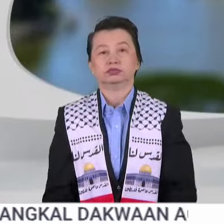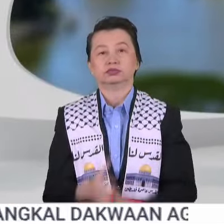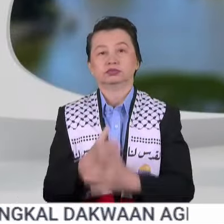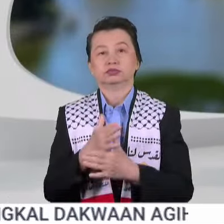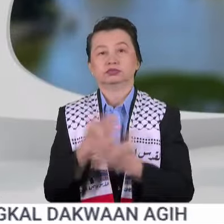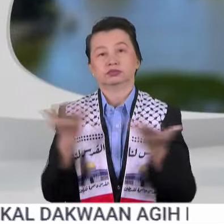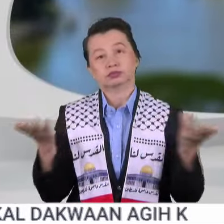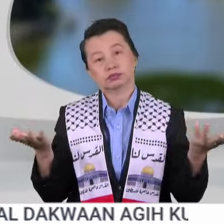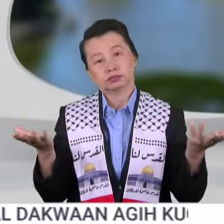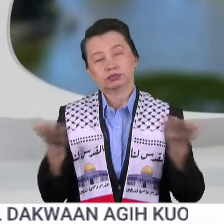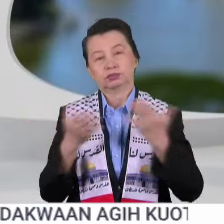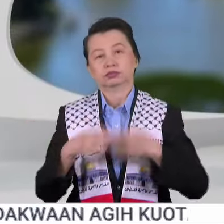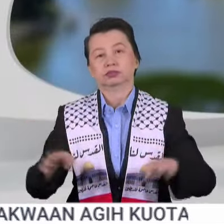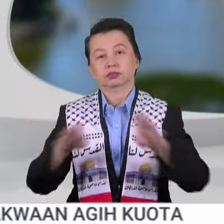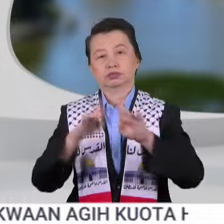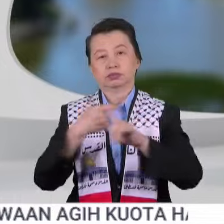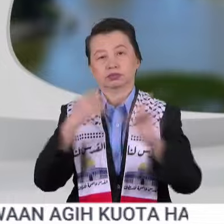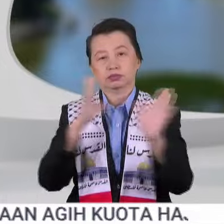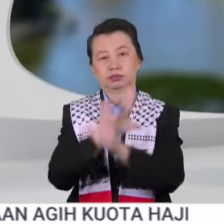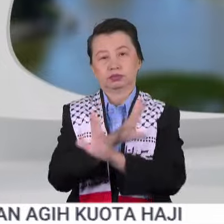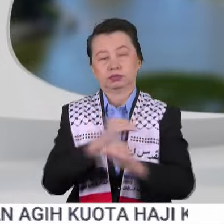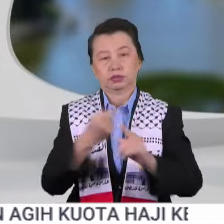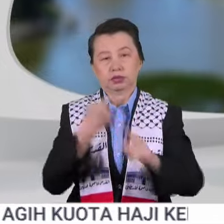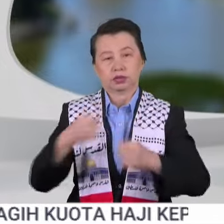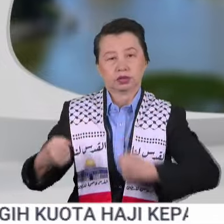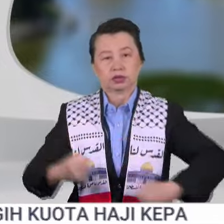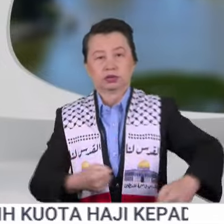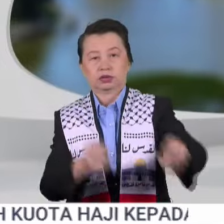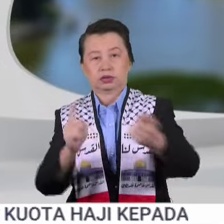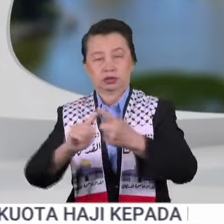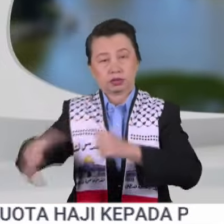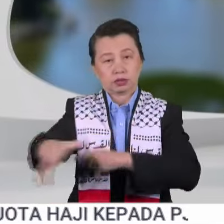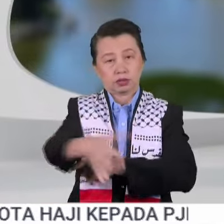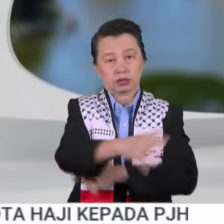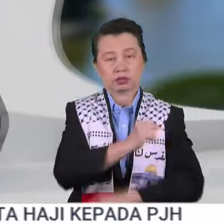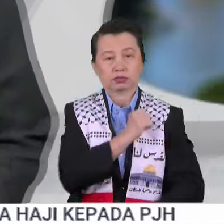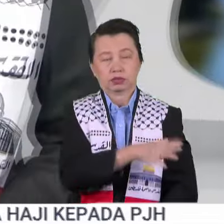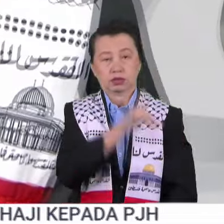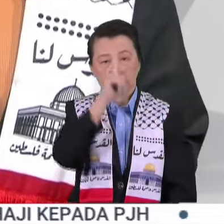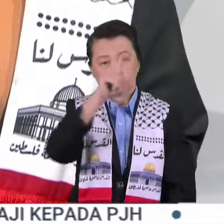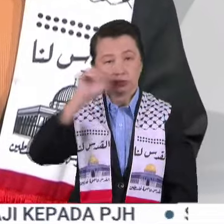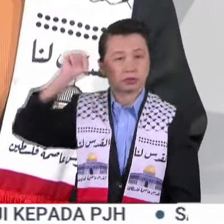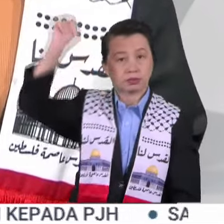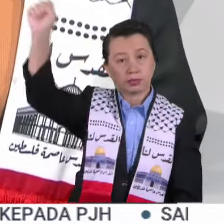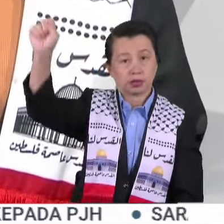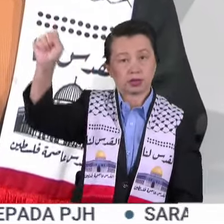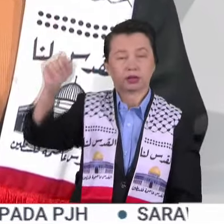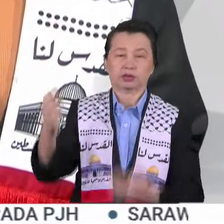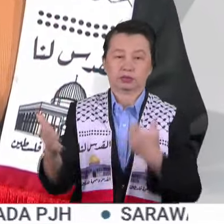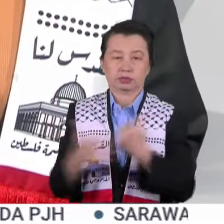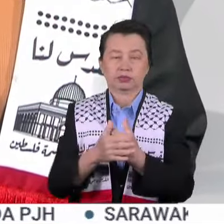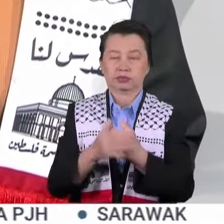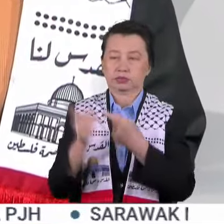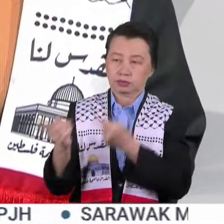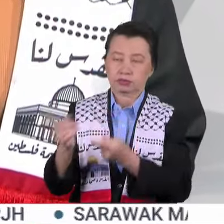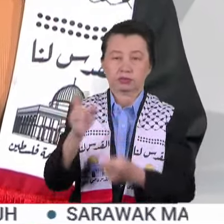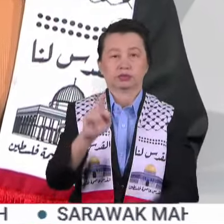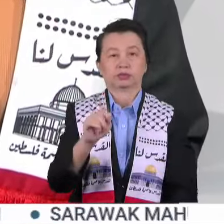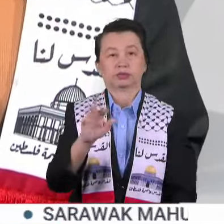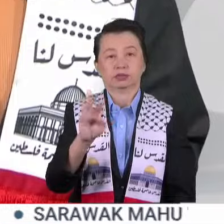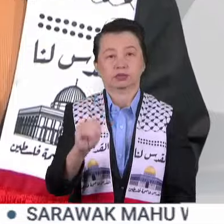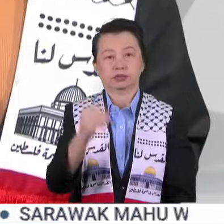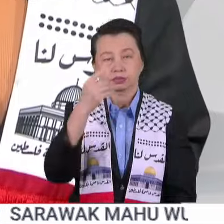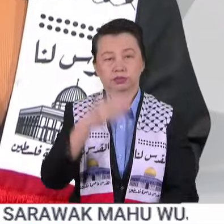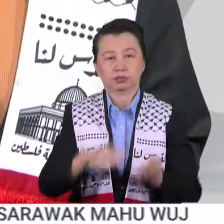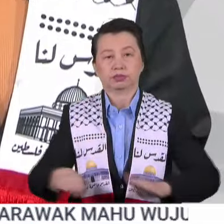Perkongsian itu tadi mengakhiri berita dari Sarawak. Dari sungai hingga segara, Palestin pasti merdeka. Kita kembali bersama Nurul di Angkasa Puri